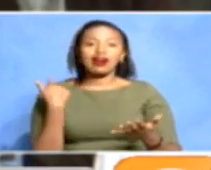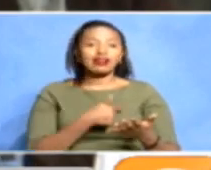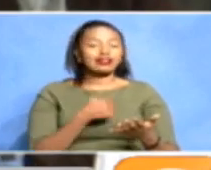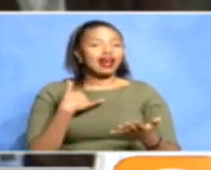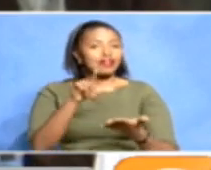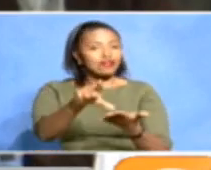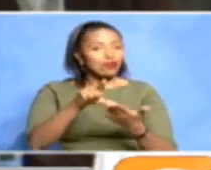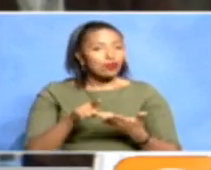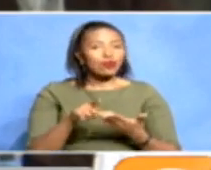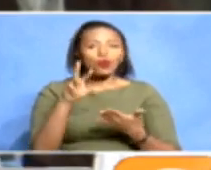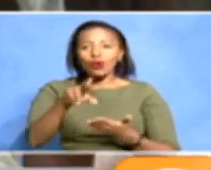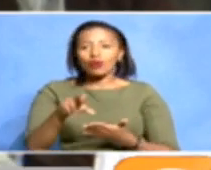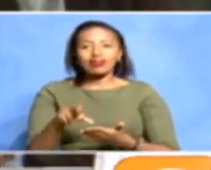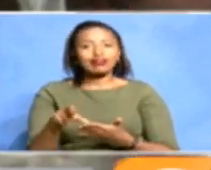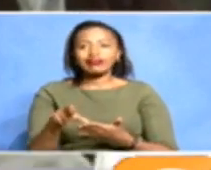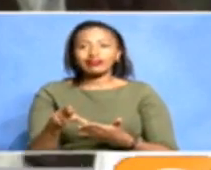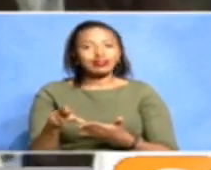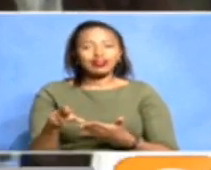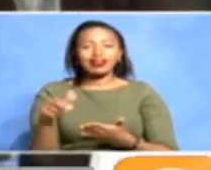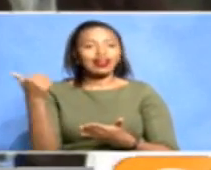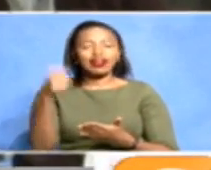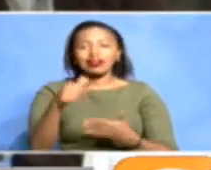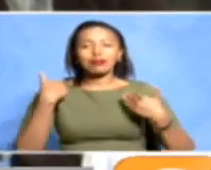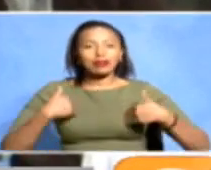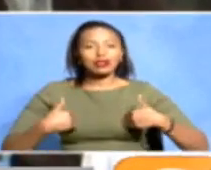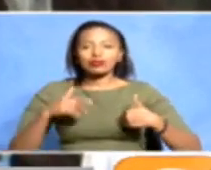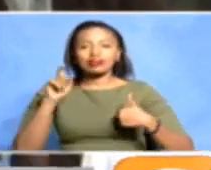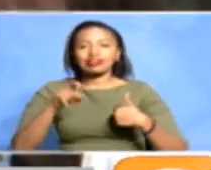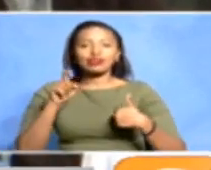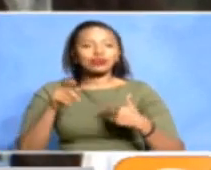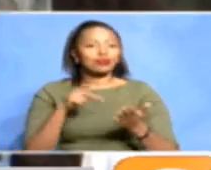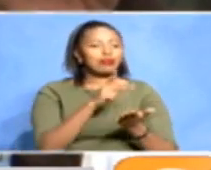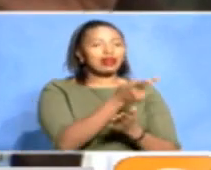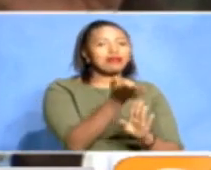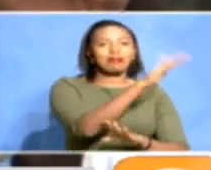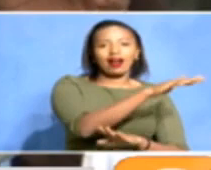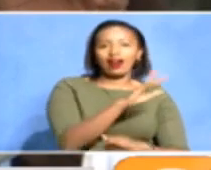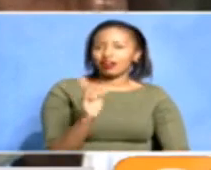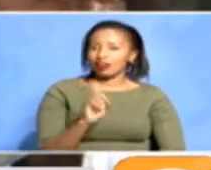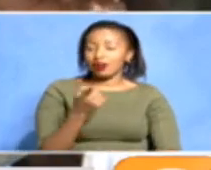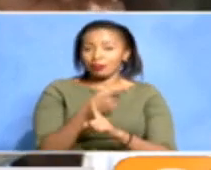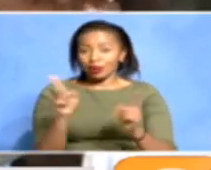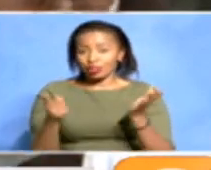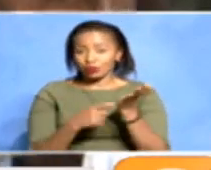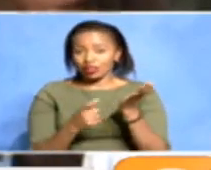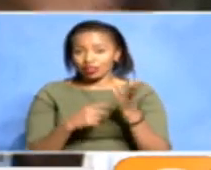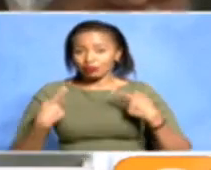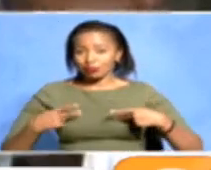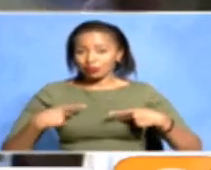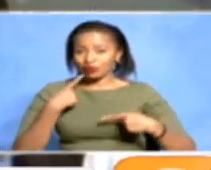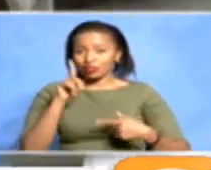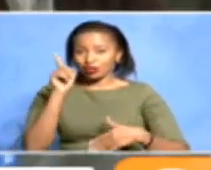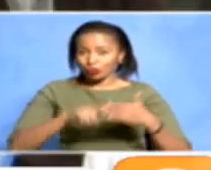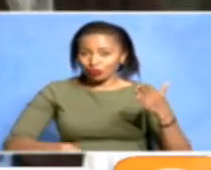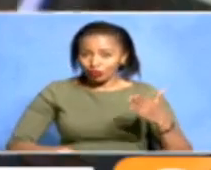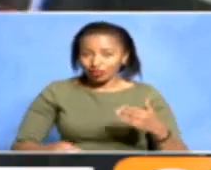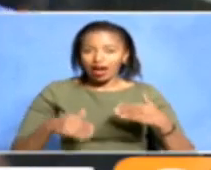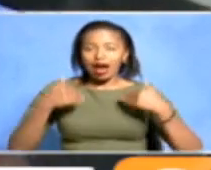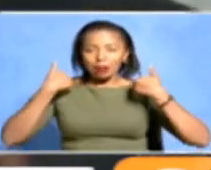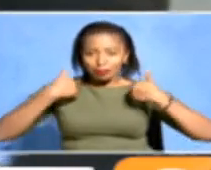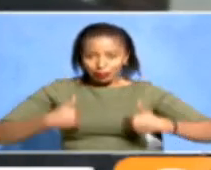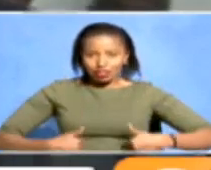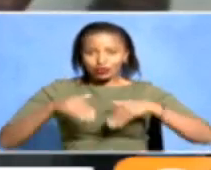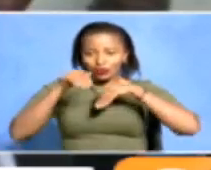mtu. Na hatudai mtu deni, si ndio? Lakini waswahili wanasema mtu ufuata ahadi.